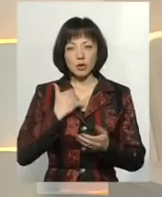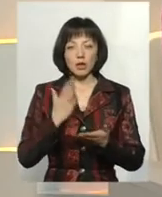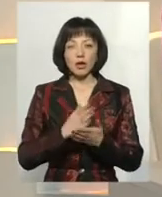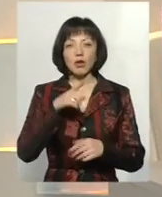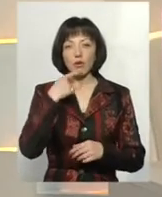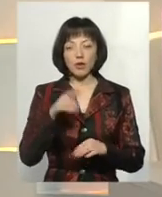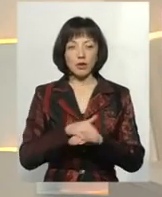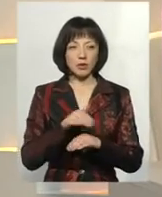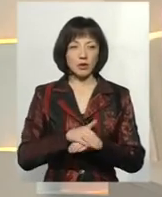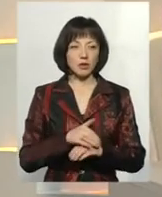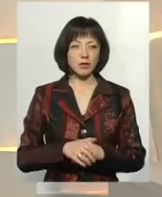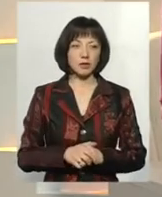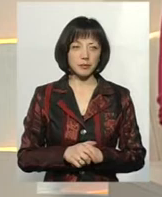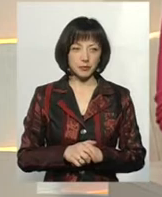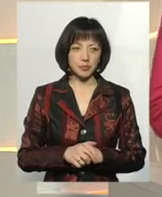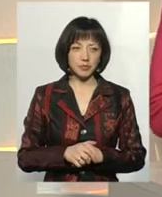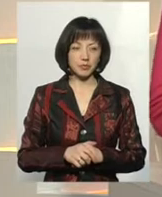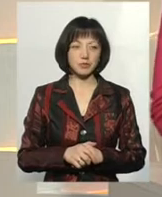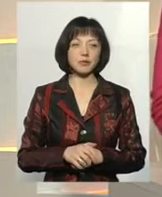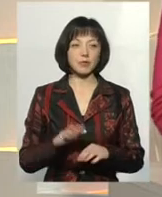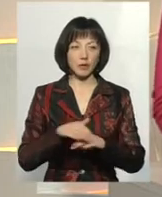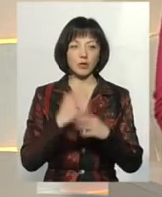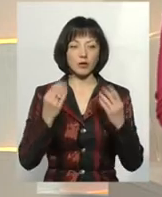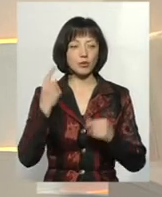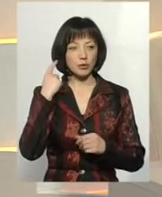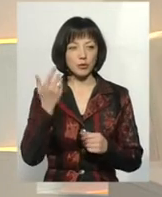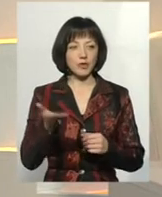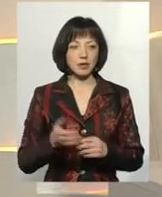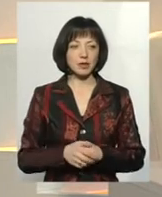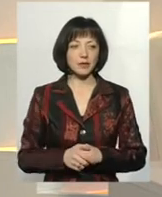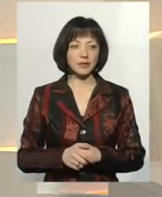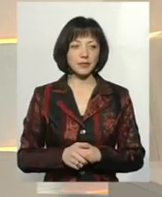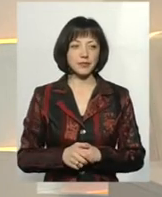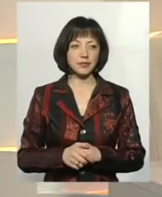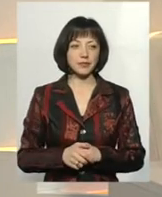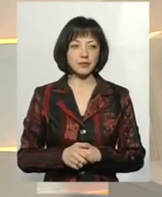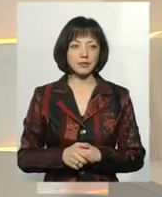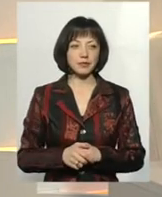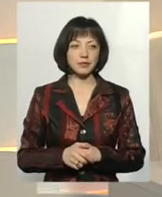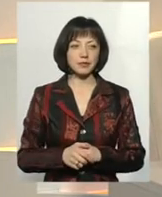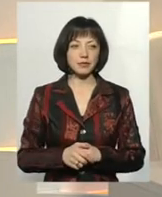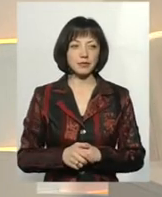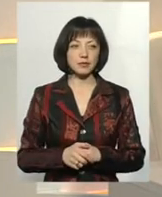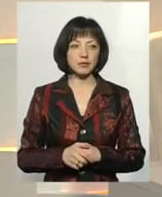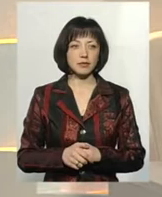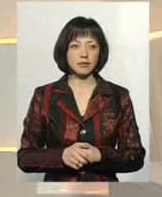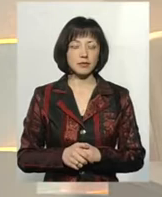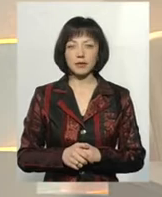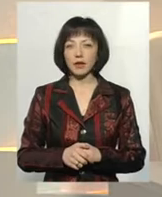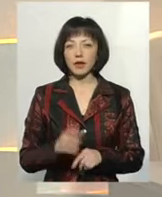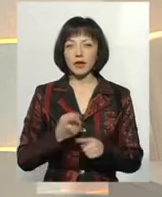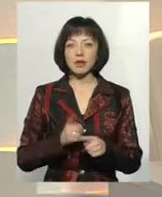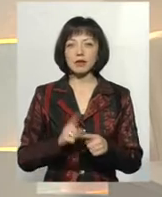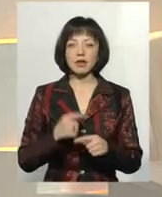ласка. Добрий вечір. Добрий день. Ми чуємо вас. Це вас безпокоїть з